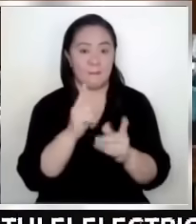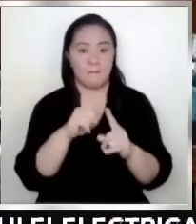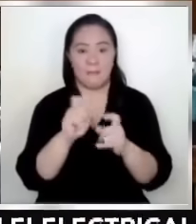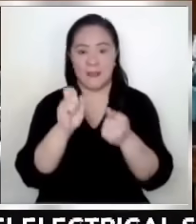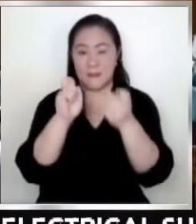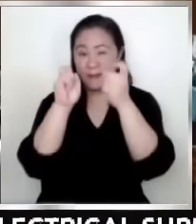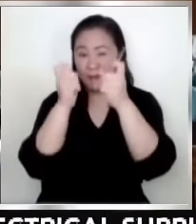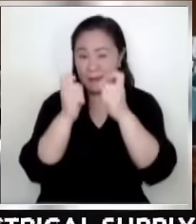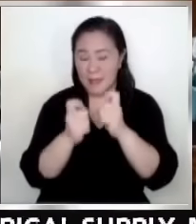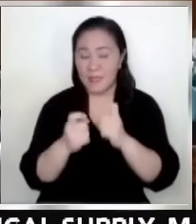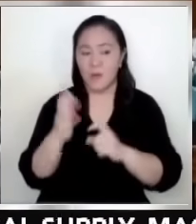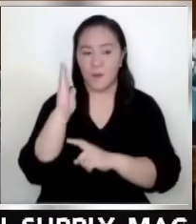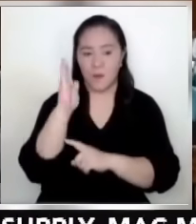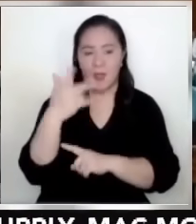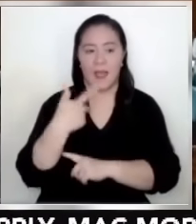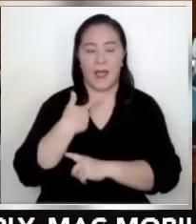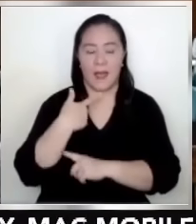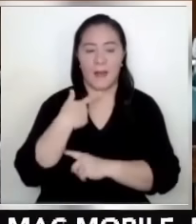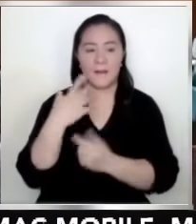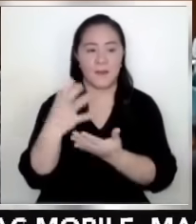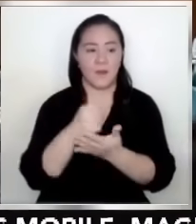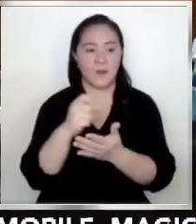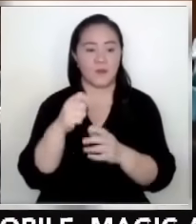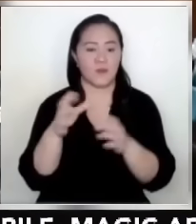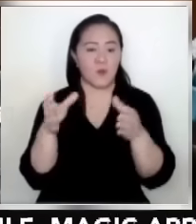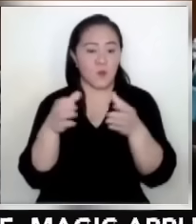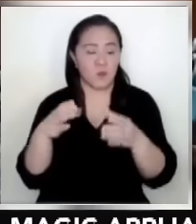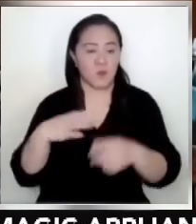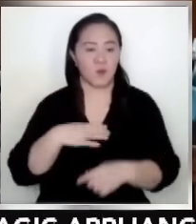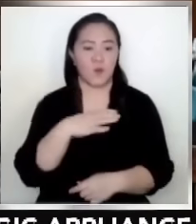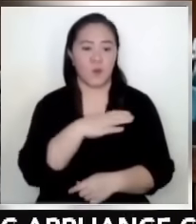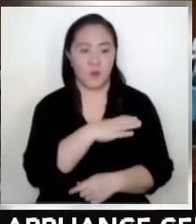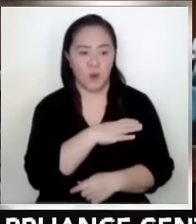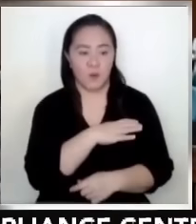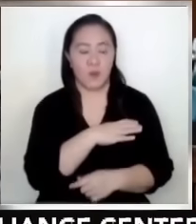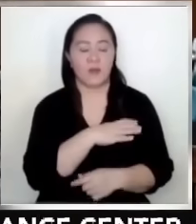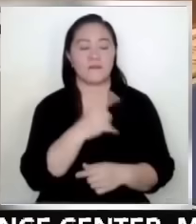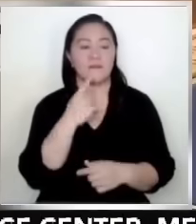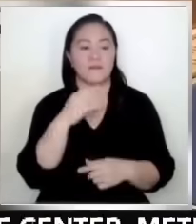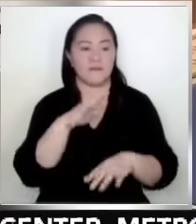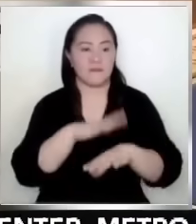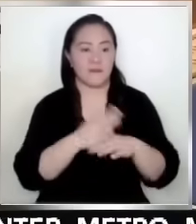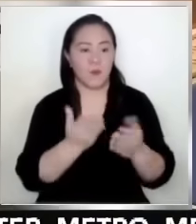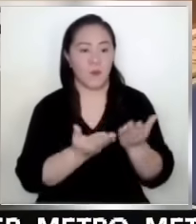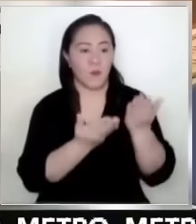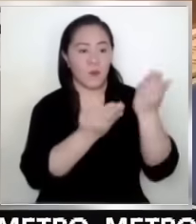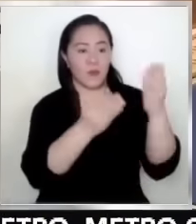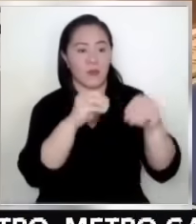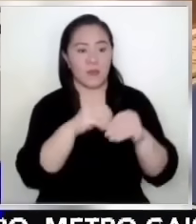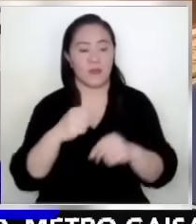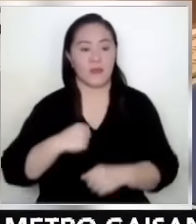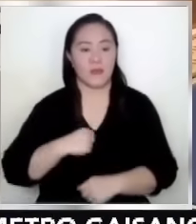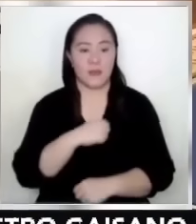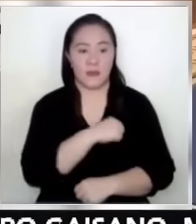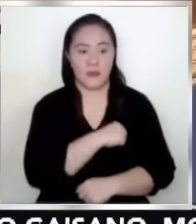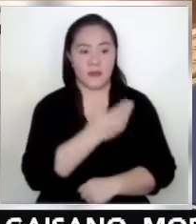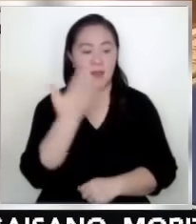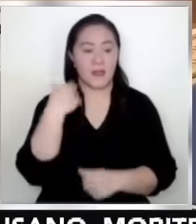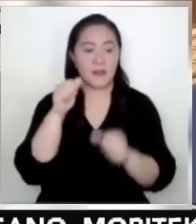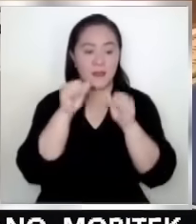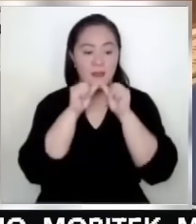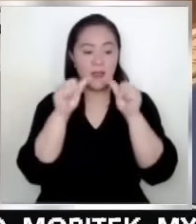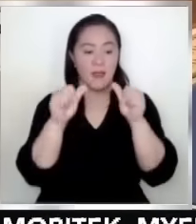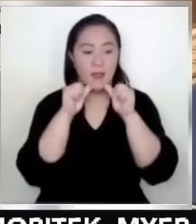aayusin ang binuong small committee bago ito i-transmit sa Senado. Kabilang dyan ang dati ng inanunsyo ng liderato ng